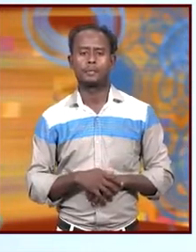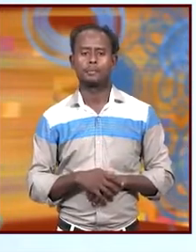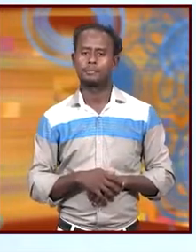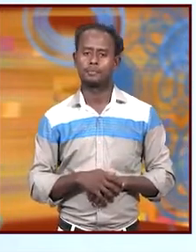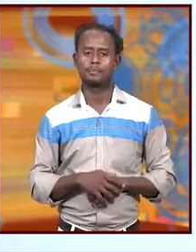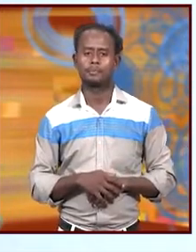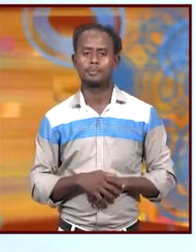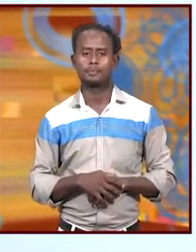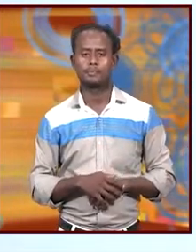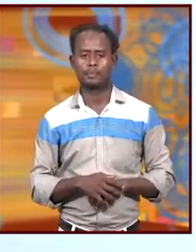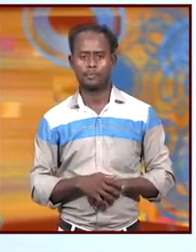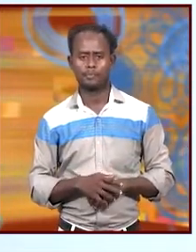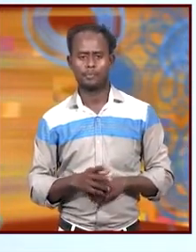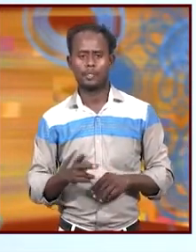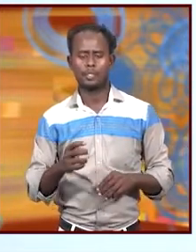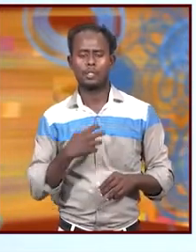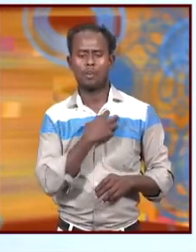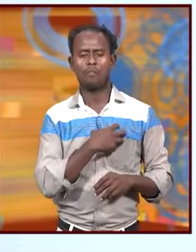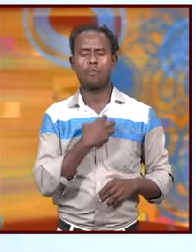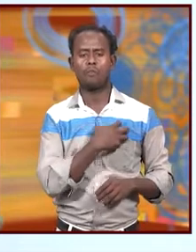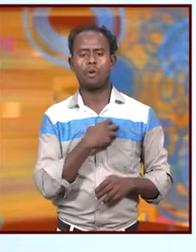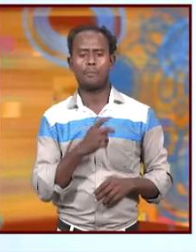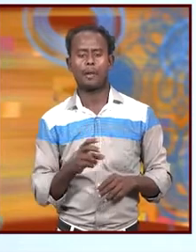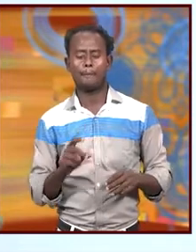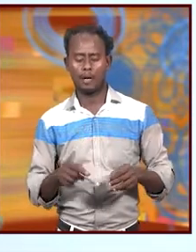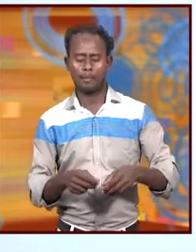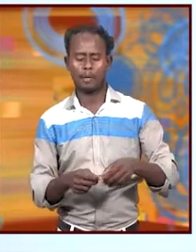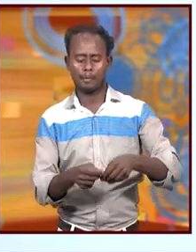20 சென்டிமீட்டர், இதுக்கான பரப்பளவு